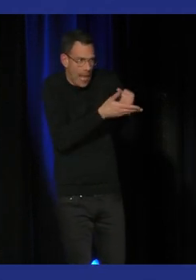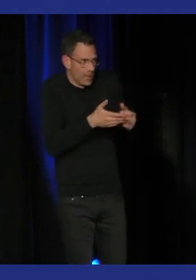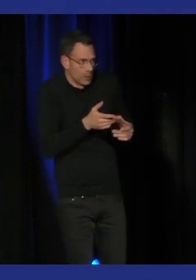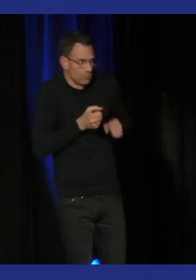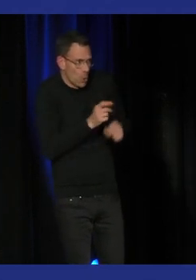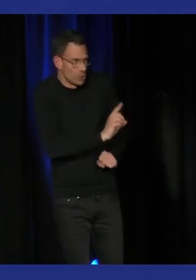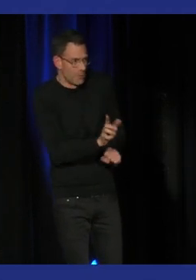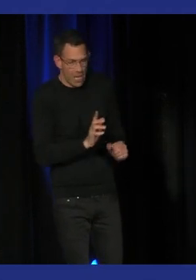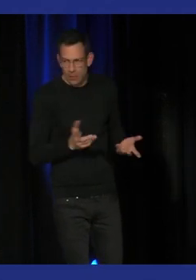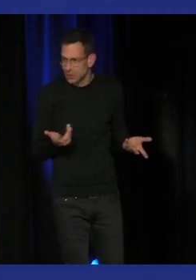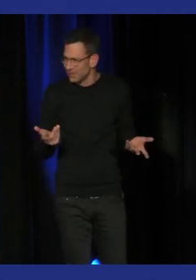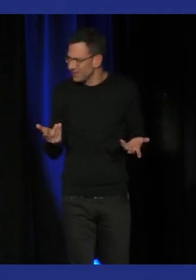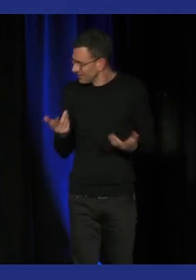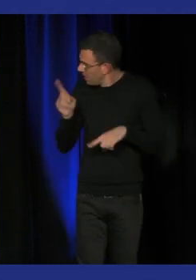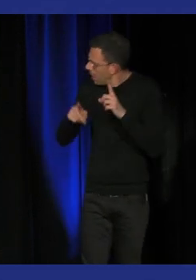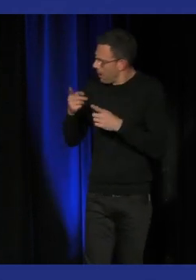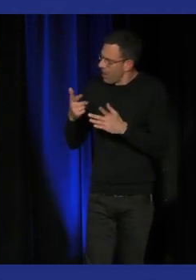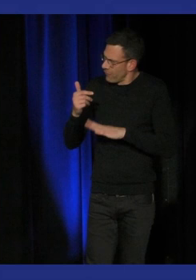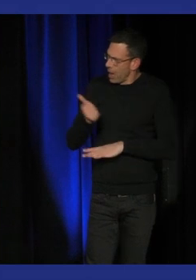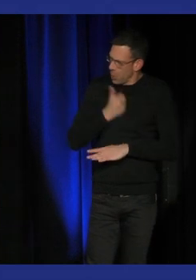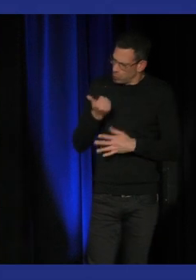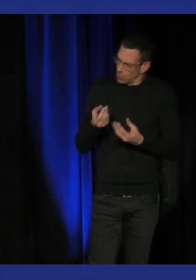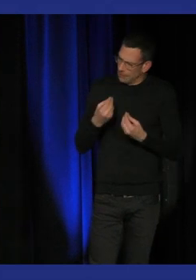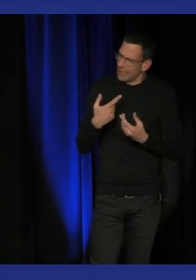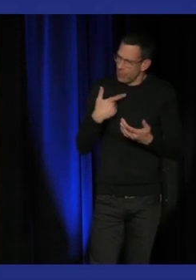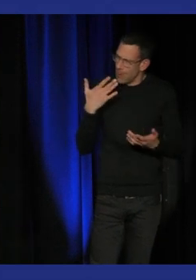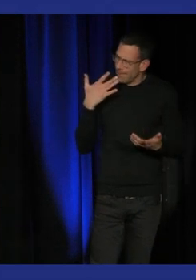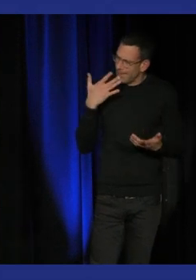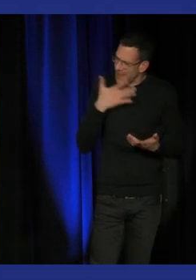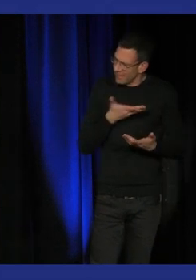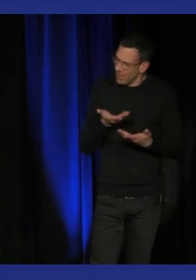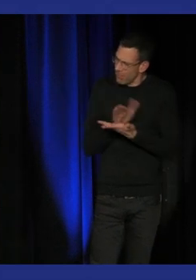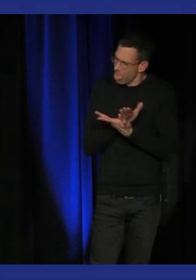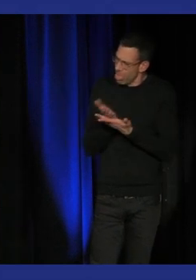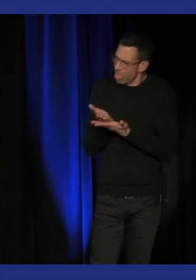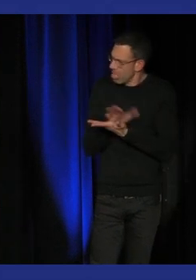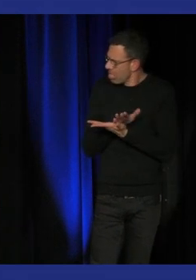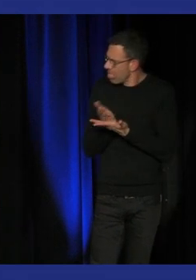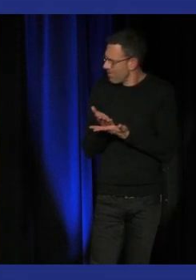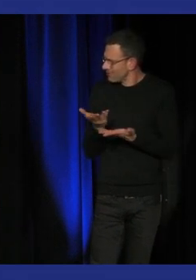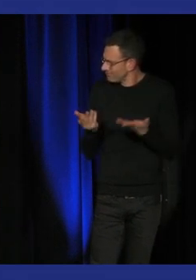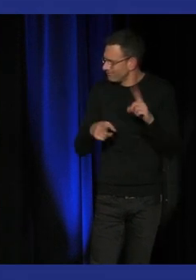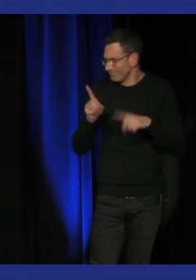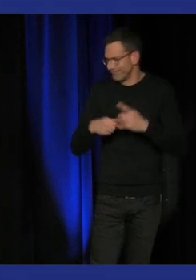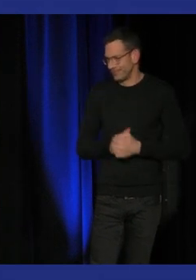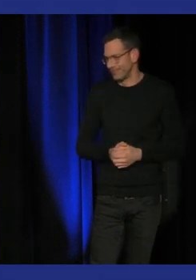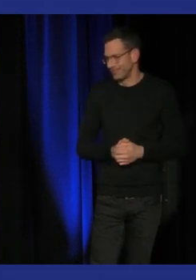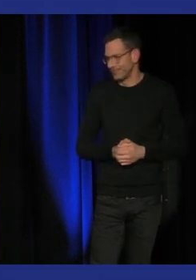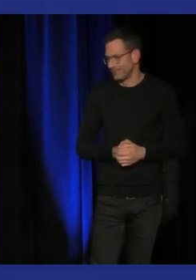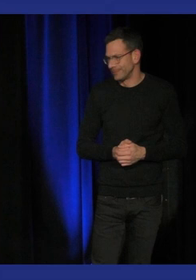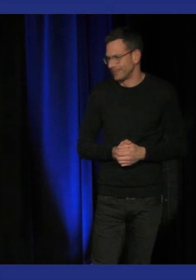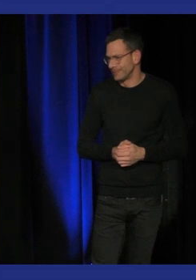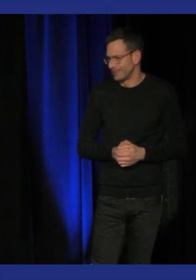Voilà. Donc ça, c'est l'autonomie. Des fois, c'est un petit peu pervers. Hein. C'est un peu. Enfin, voilà.